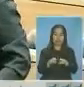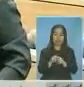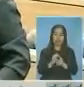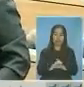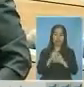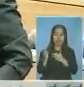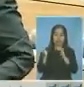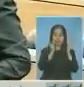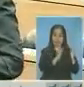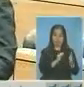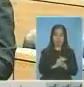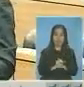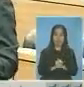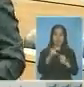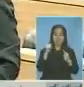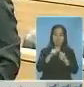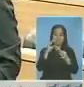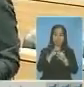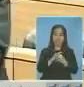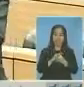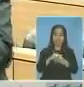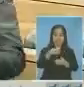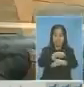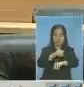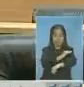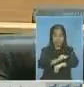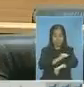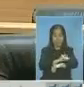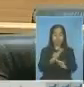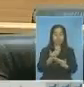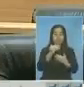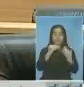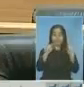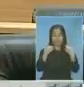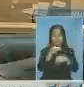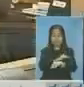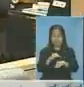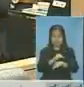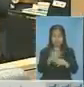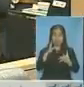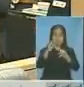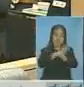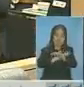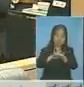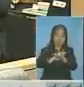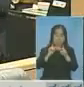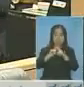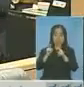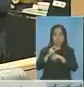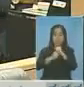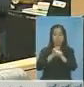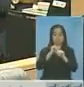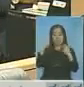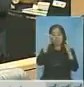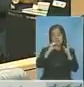ต่อไปคือเครื่องใช้นะคะไม่ว่าจะเป็นโลชั่นสบู่นะคะทุกอย่างเลยอันนี้ไม่มีวันหมดอายุ